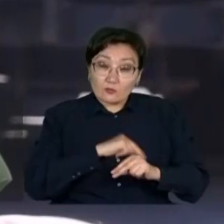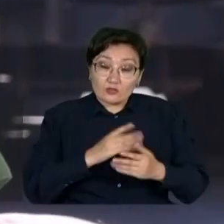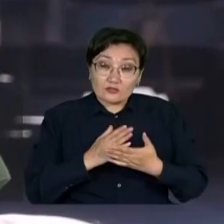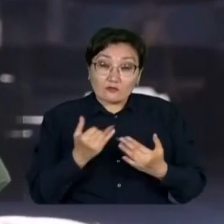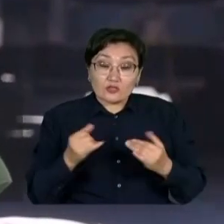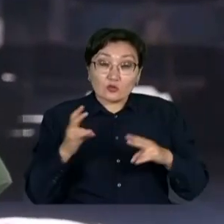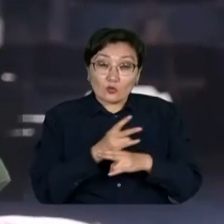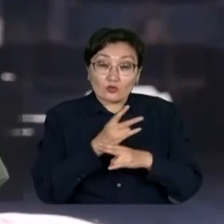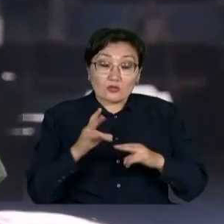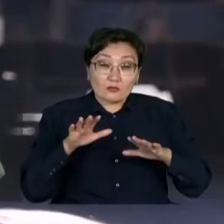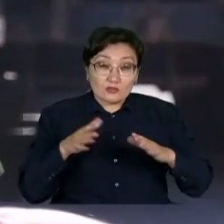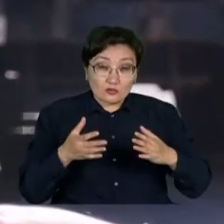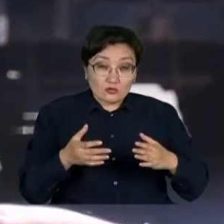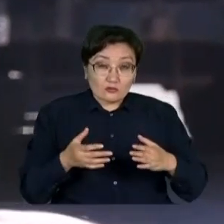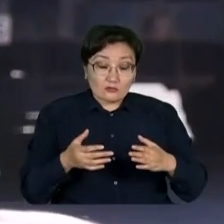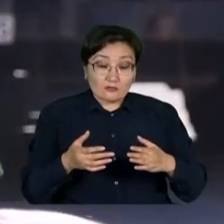произошло